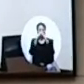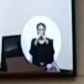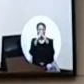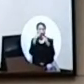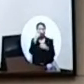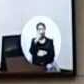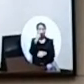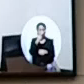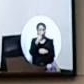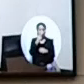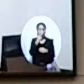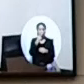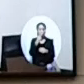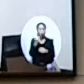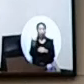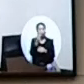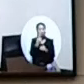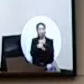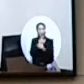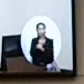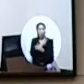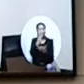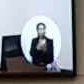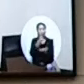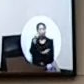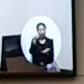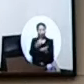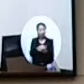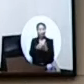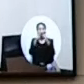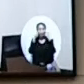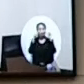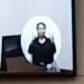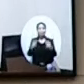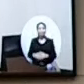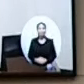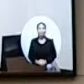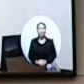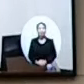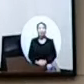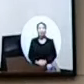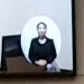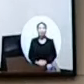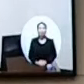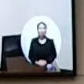분쟁조정위원회 설치 및 운영조례 일부 개정조례안은 가결되었음을 선포합니다.